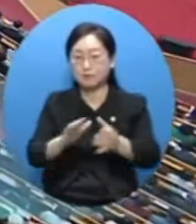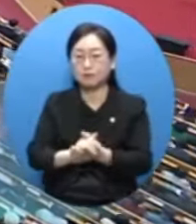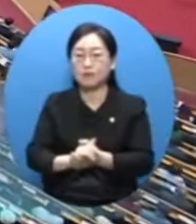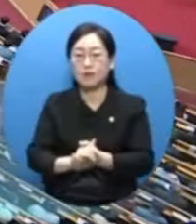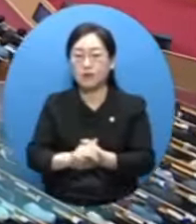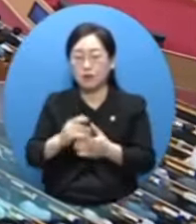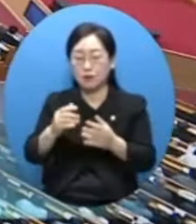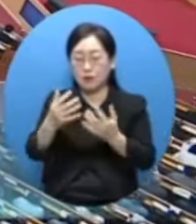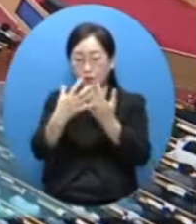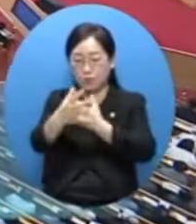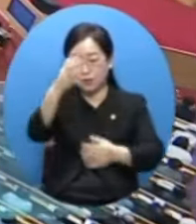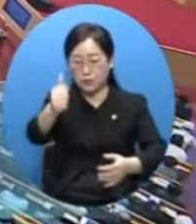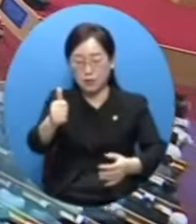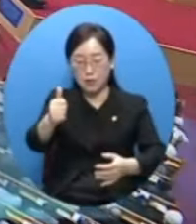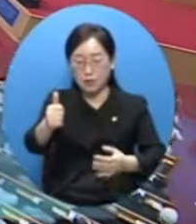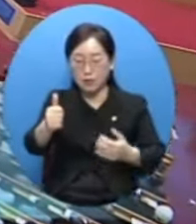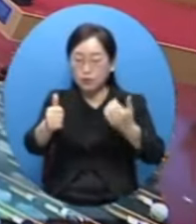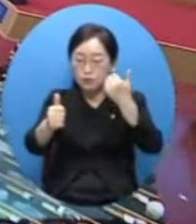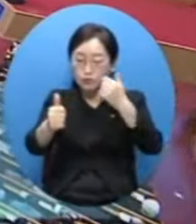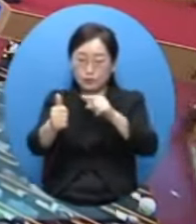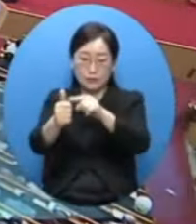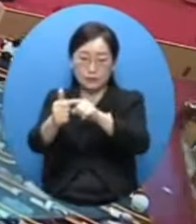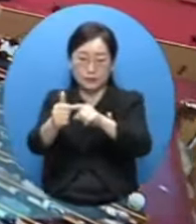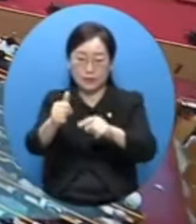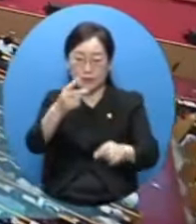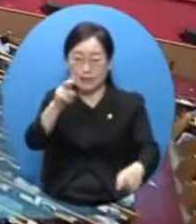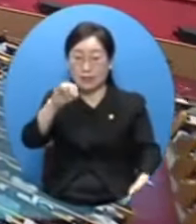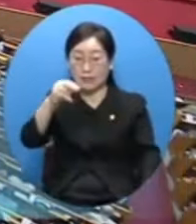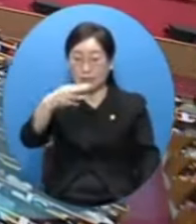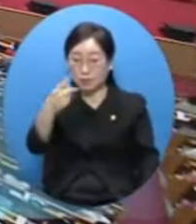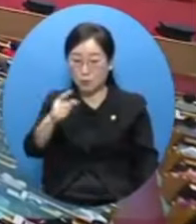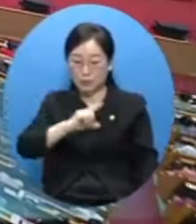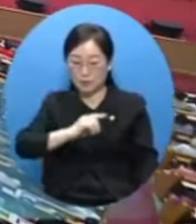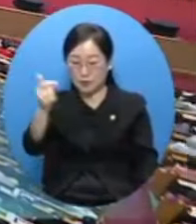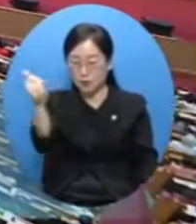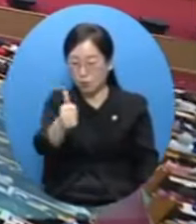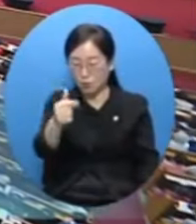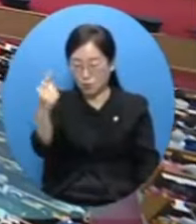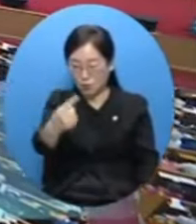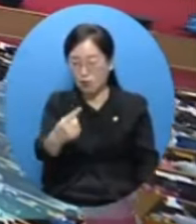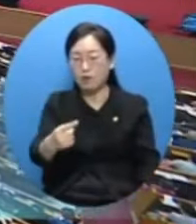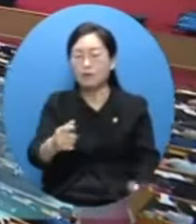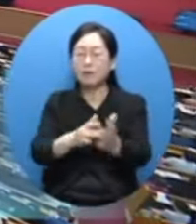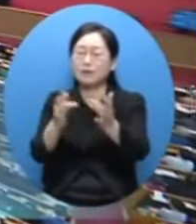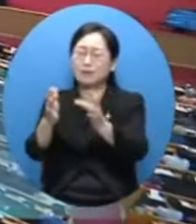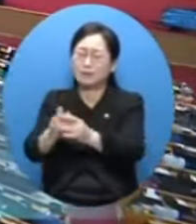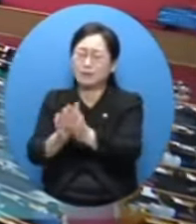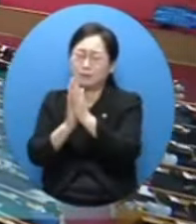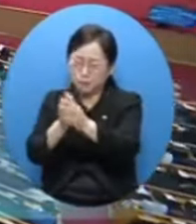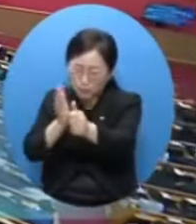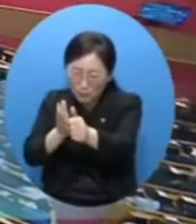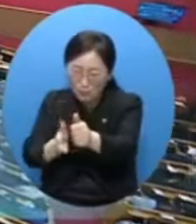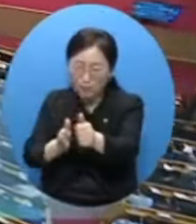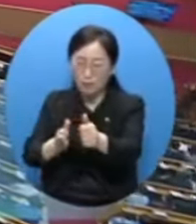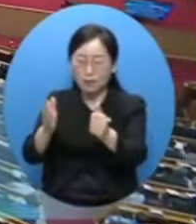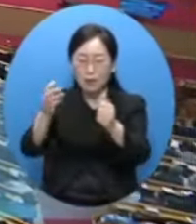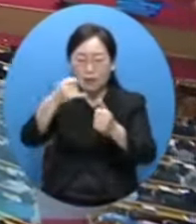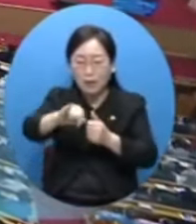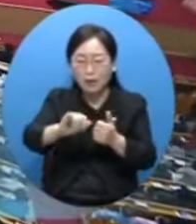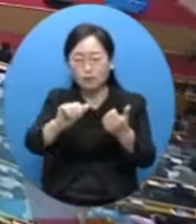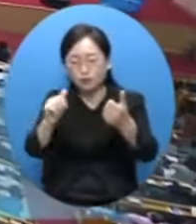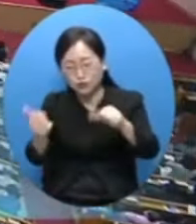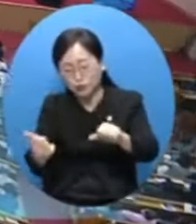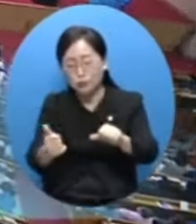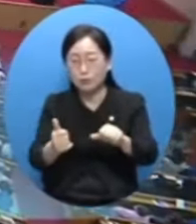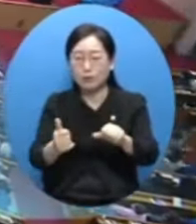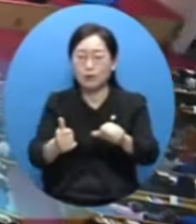하나인 야이로라 하는 이가 와서 예수를 보고 발 아래 엎드려 간곡히 구하여 이르되 내 어린 딸이 죽게 되었사오니 오셔서